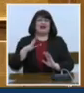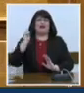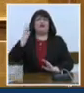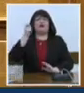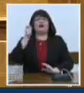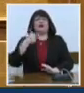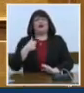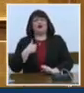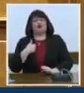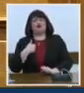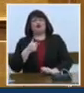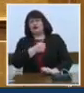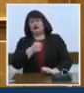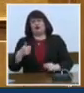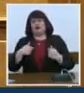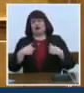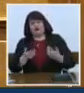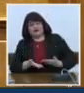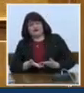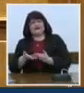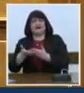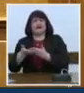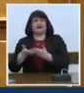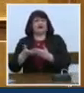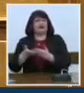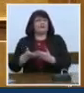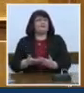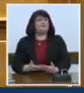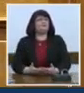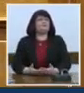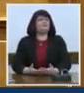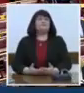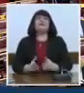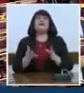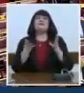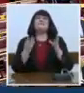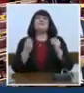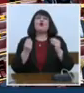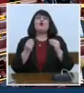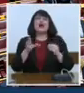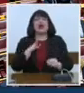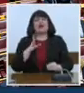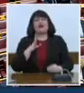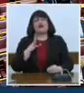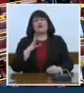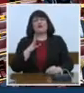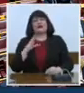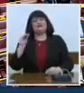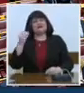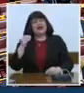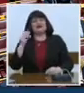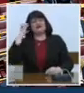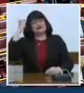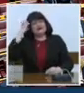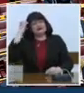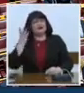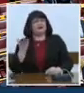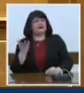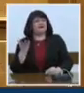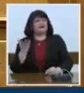μόνο εγώ. Τη στηρίζουν και πολλοί άνθρωποι της τέχνης, της επιστήμης. Και τι